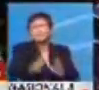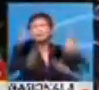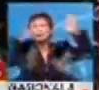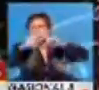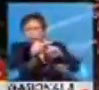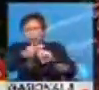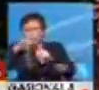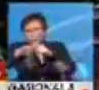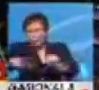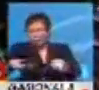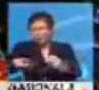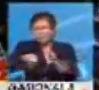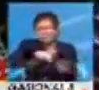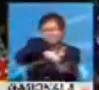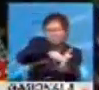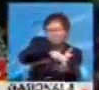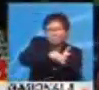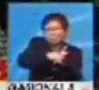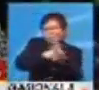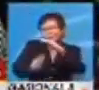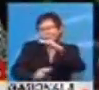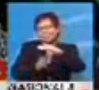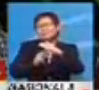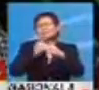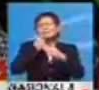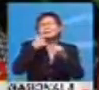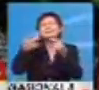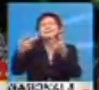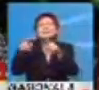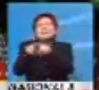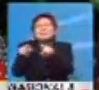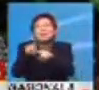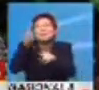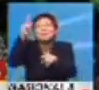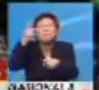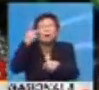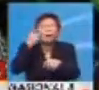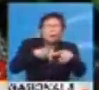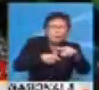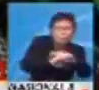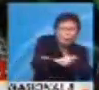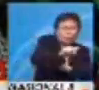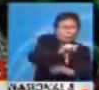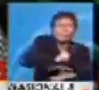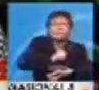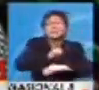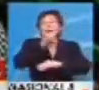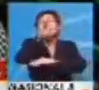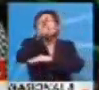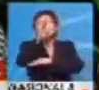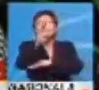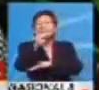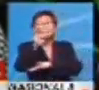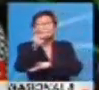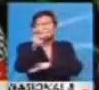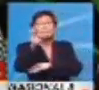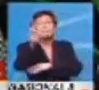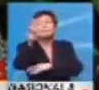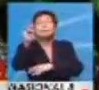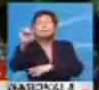ada pihak memandang kenyataan itu sebagai berunsur politik merujuk serangan bunuh diri di brosur yang merebut lebih 30 nyawa